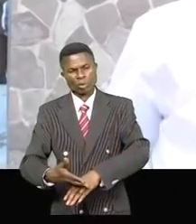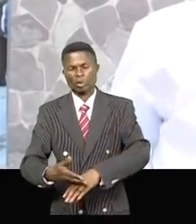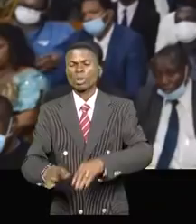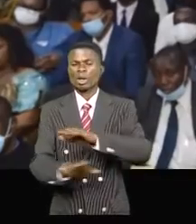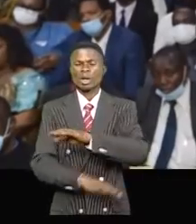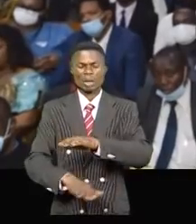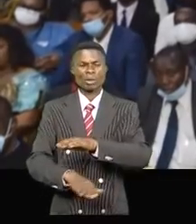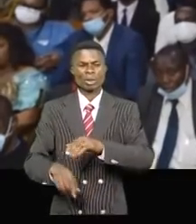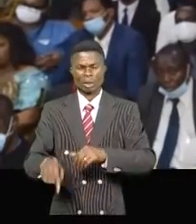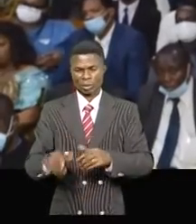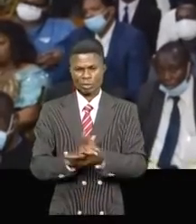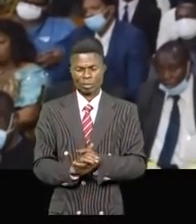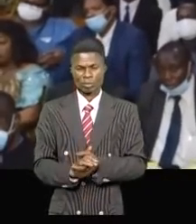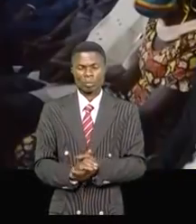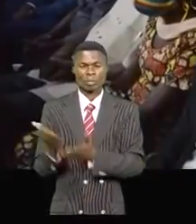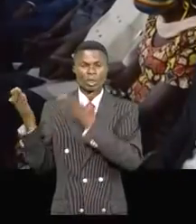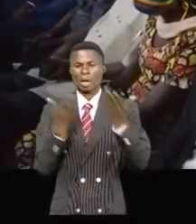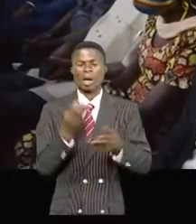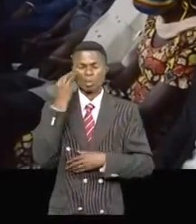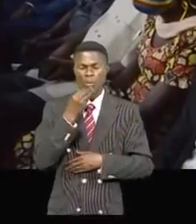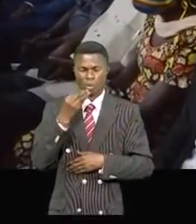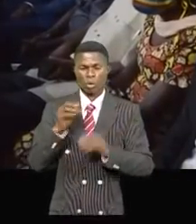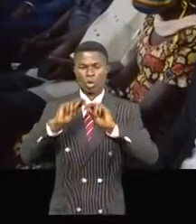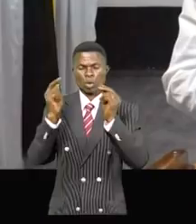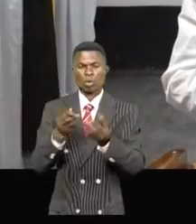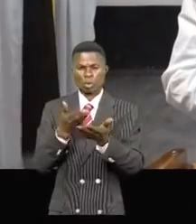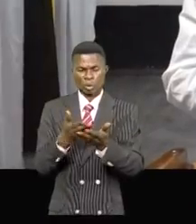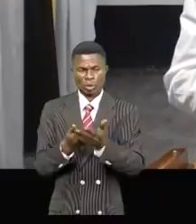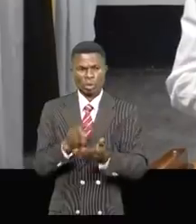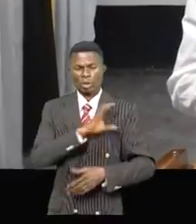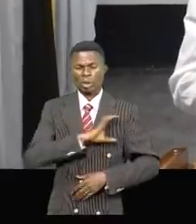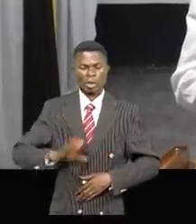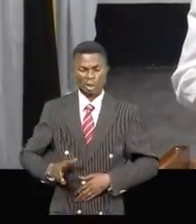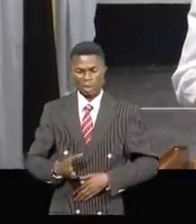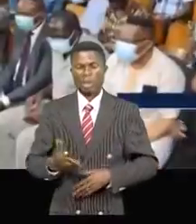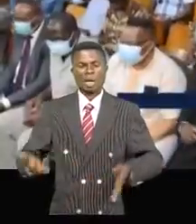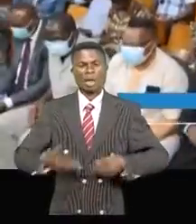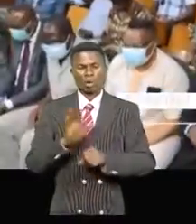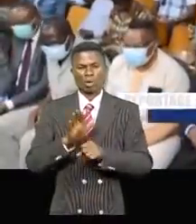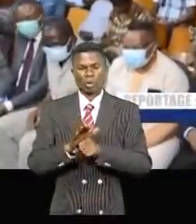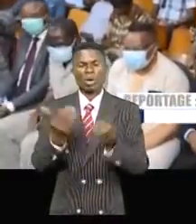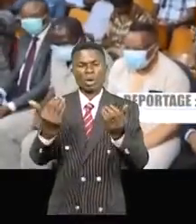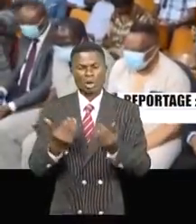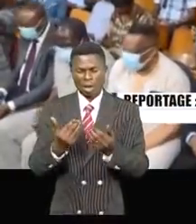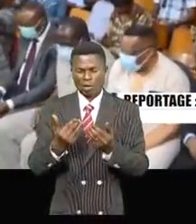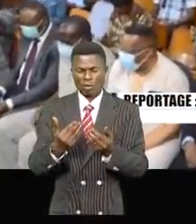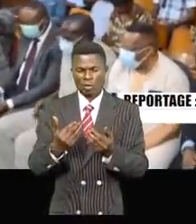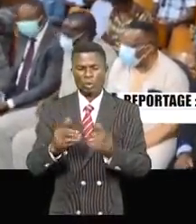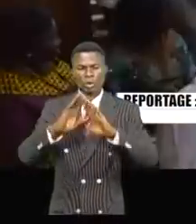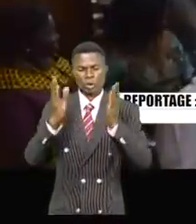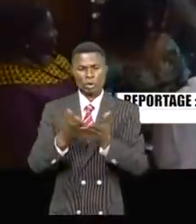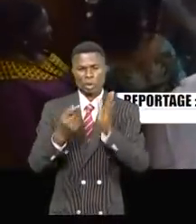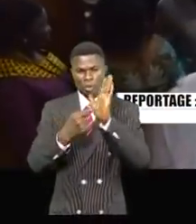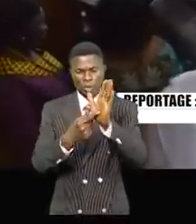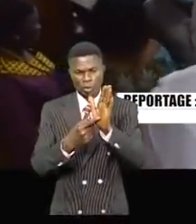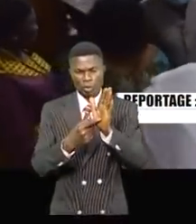avons reculé. Enfin, le porte-parole des FART, Christian Ombilingo, a salué la volonté manifeste qui